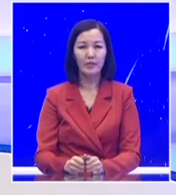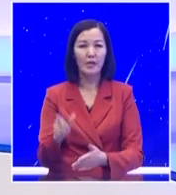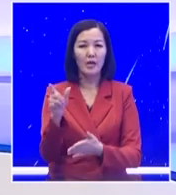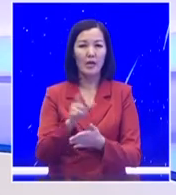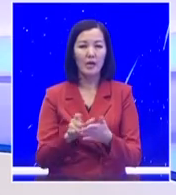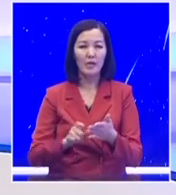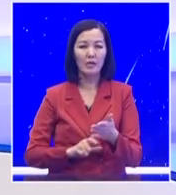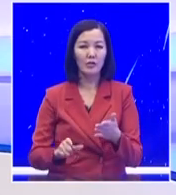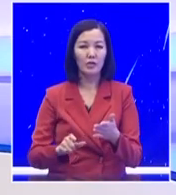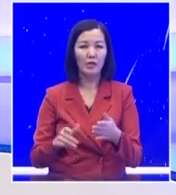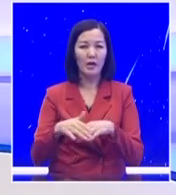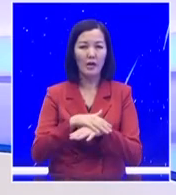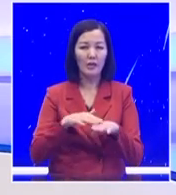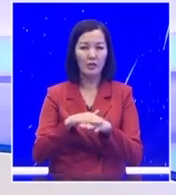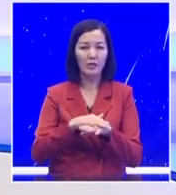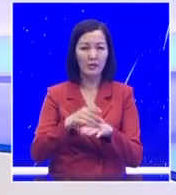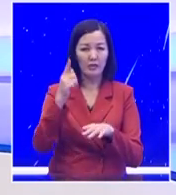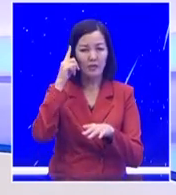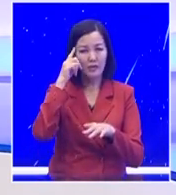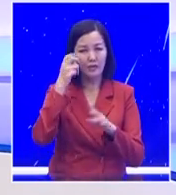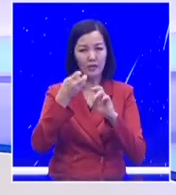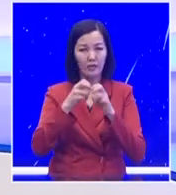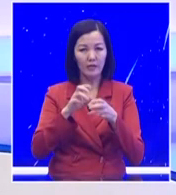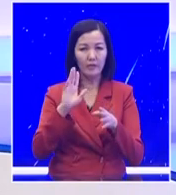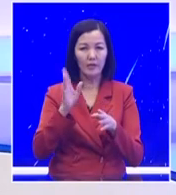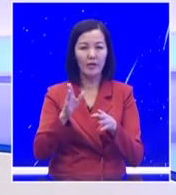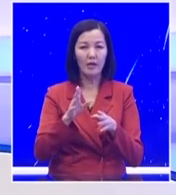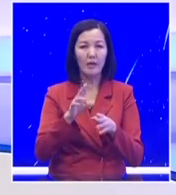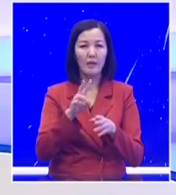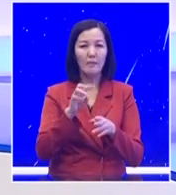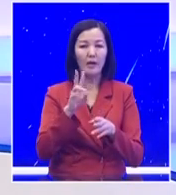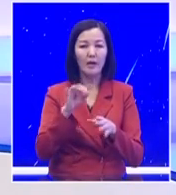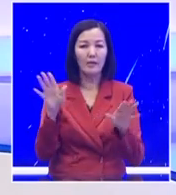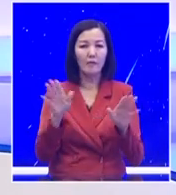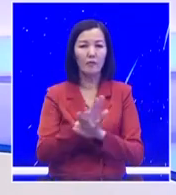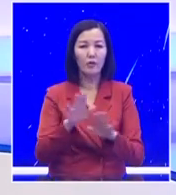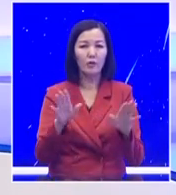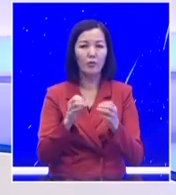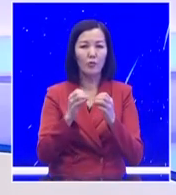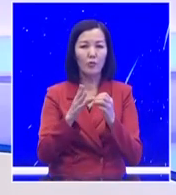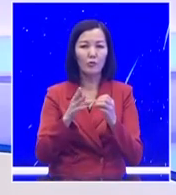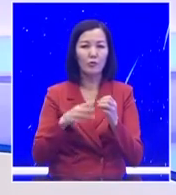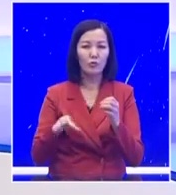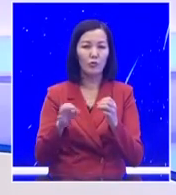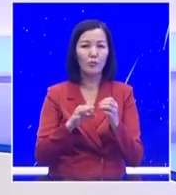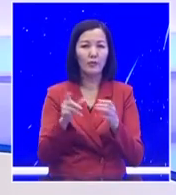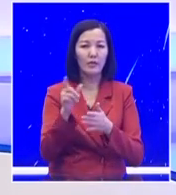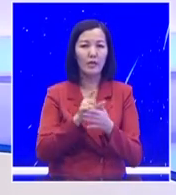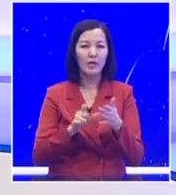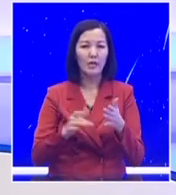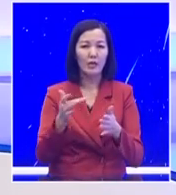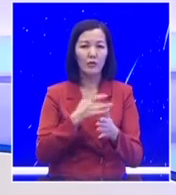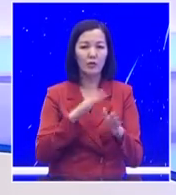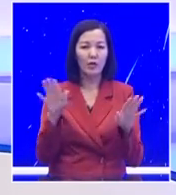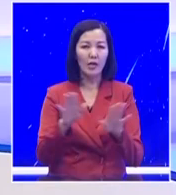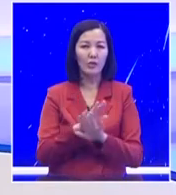Ақын жыры ел жадында жаңғыра бермек. Қарасазда Мұқағали Мақатаевтың өлеңдеріне жазылған 13-ші облыстық жырлайды жүрек әншілер